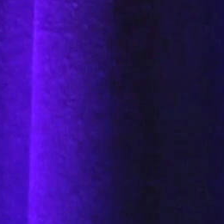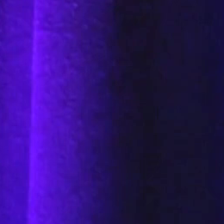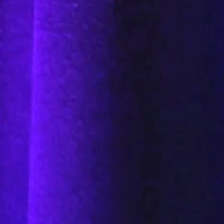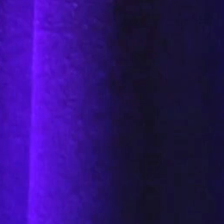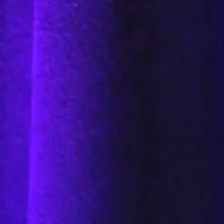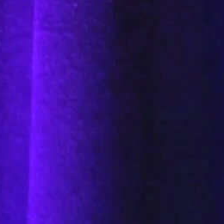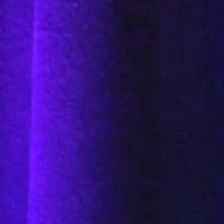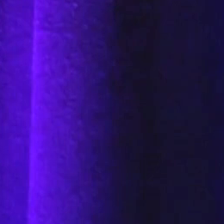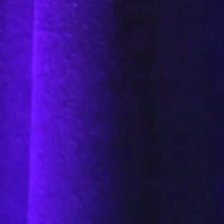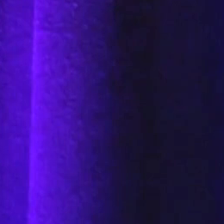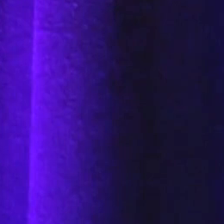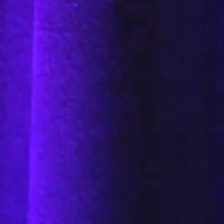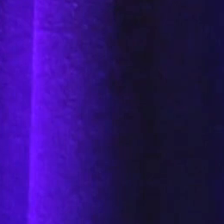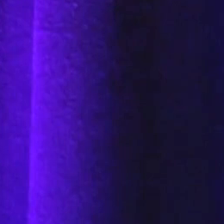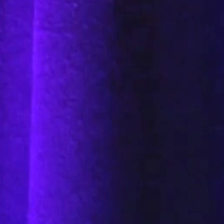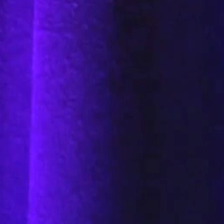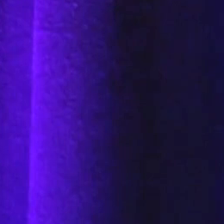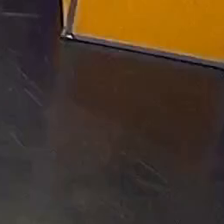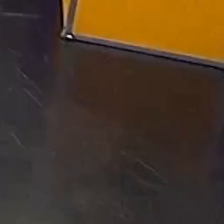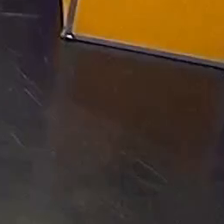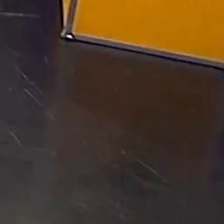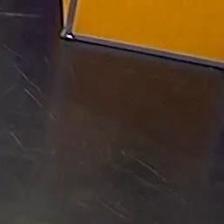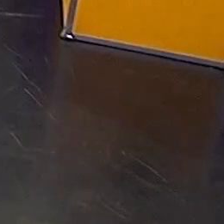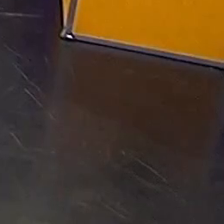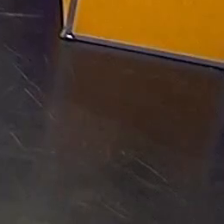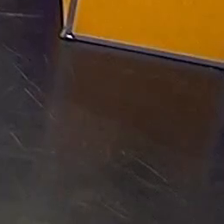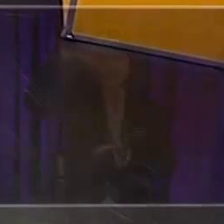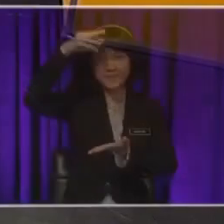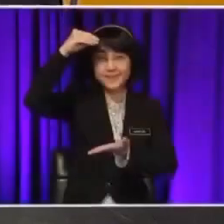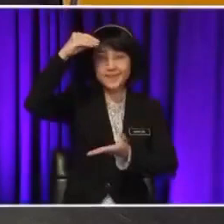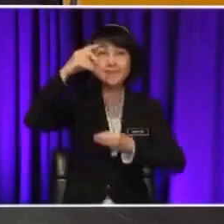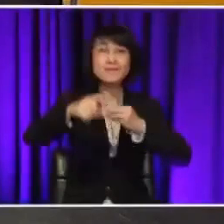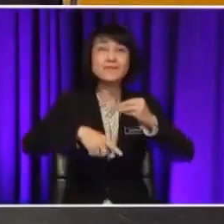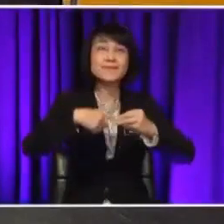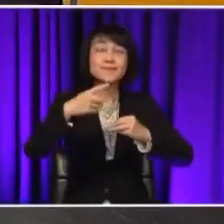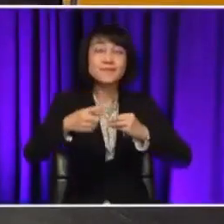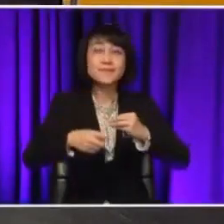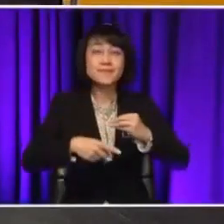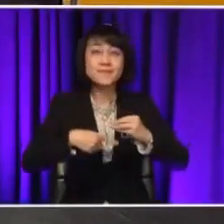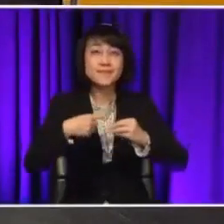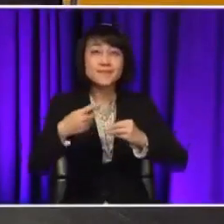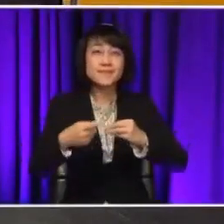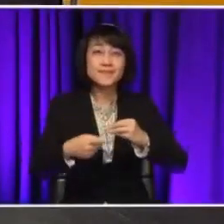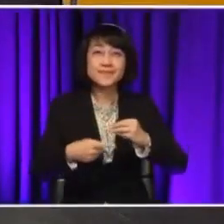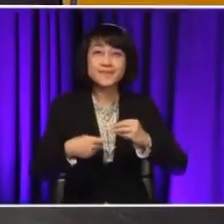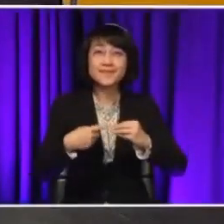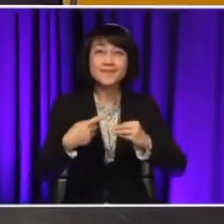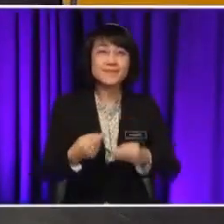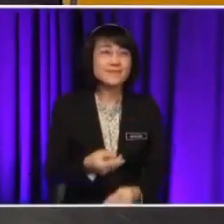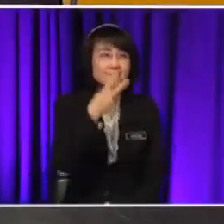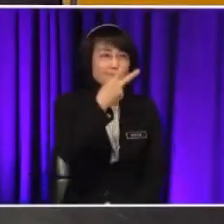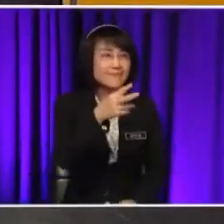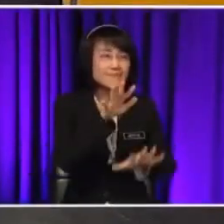kita pada hari ini. Baiklah cikgu, hari ini cikgu Nadia, kita akan belajar tentang apa cikgu Nadia? Okey, hari ini kita nampak akan sangat belajar di hadapan kita ni